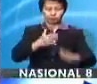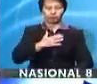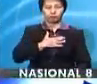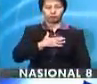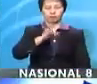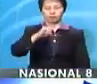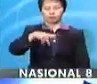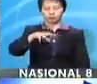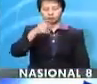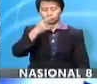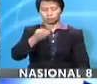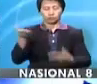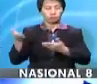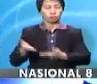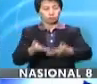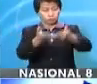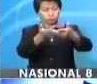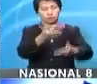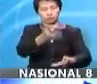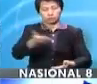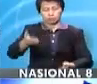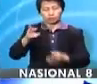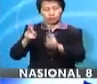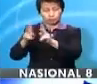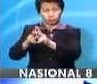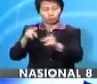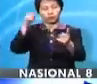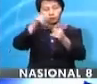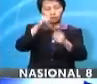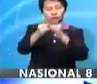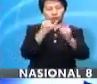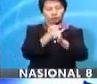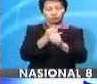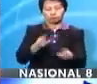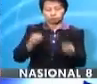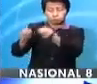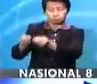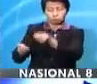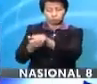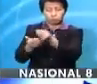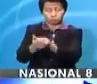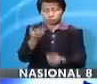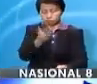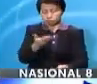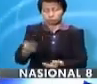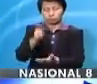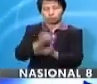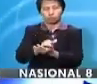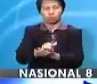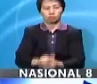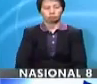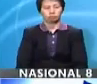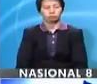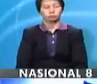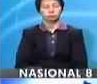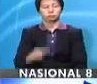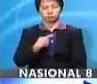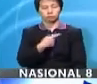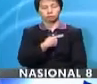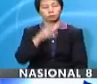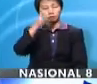memperkembangkan produk luar bandar ke peringkat antarabangsa sekaligus memberi nilai tambah produk tersebut. Kita akan daftarkan